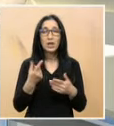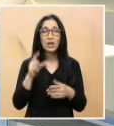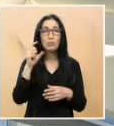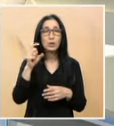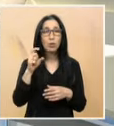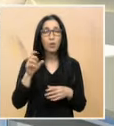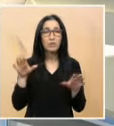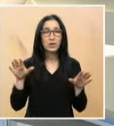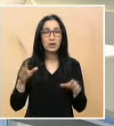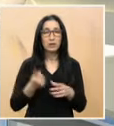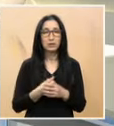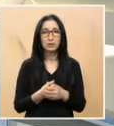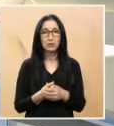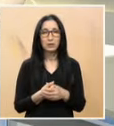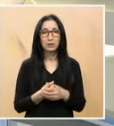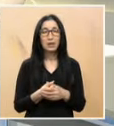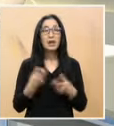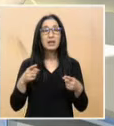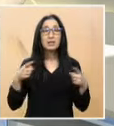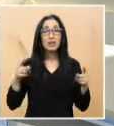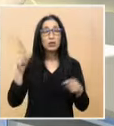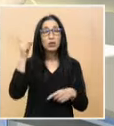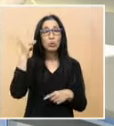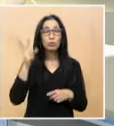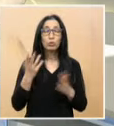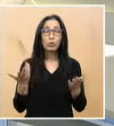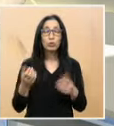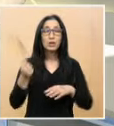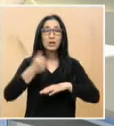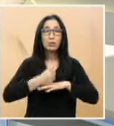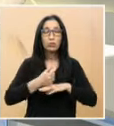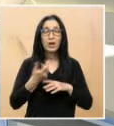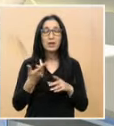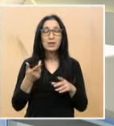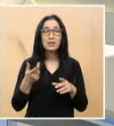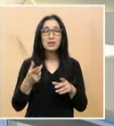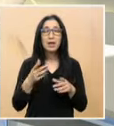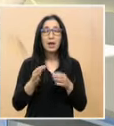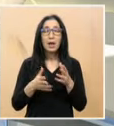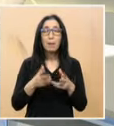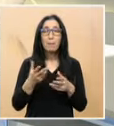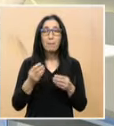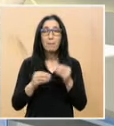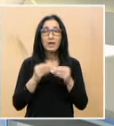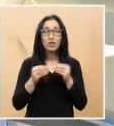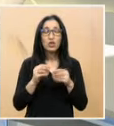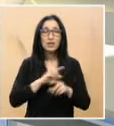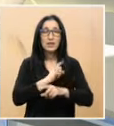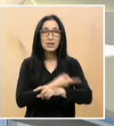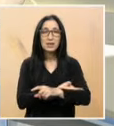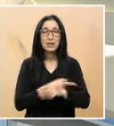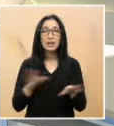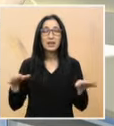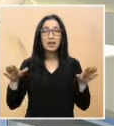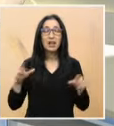умни и символизират мъдрост и житейски опит. В различните култури дори са натоварени с магически сили. Но и в обикновения